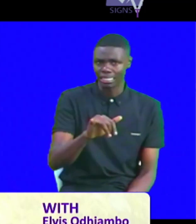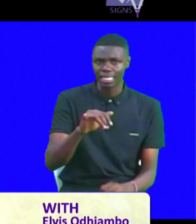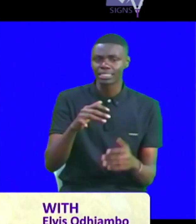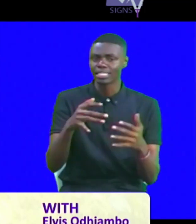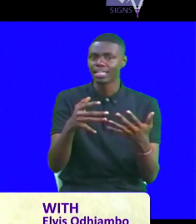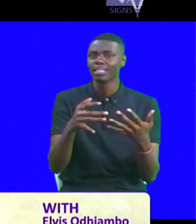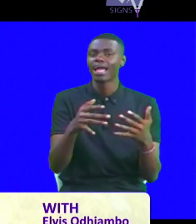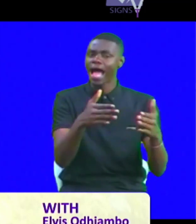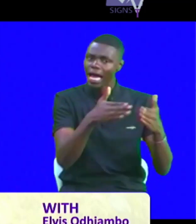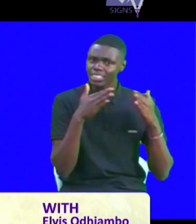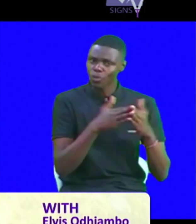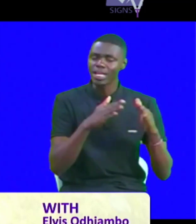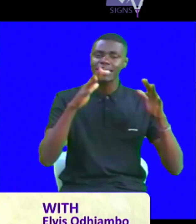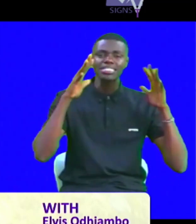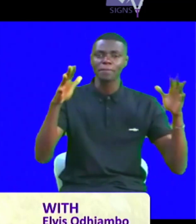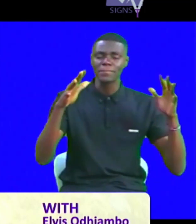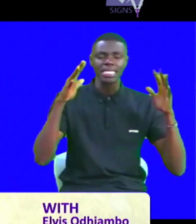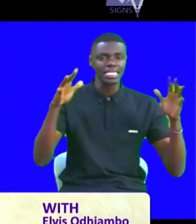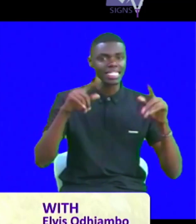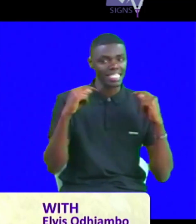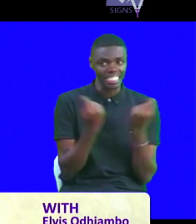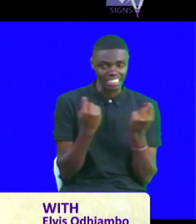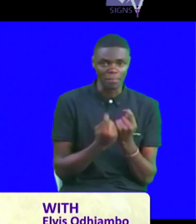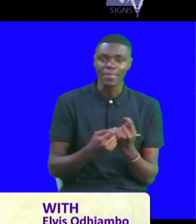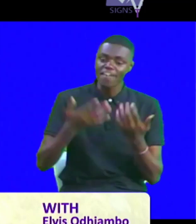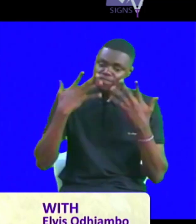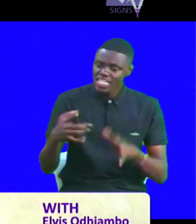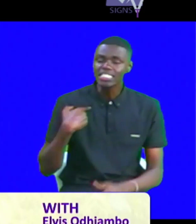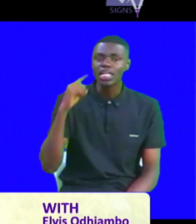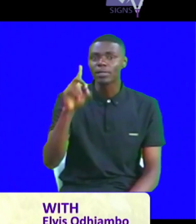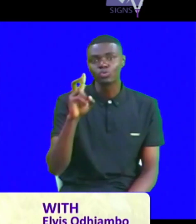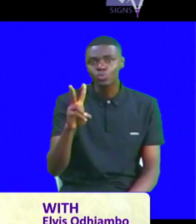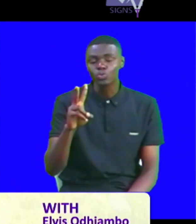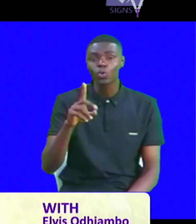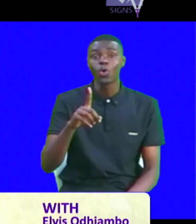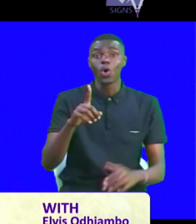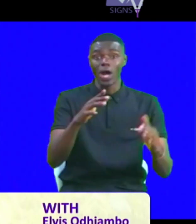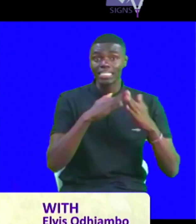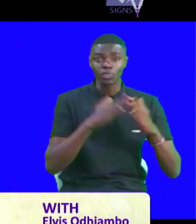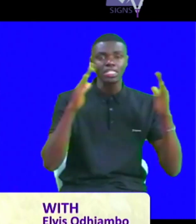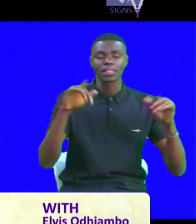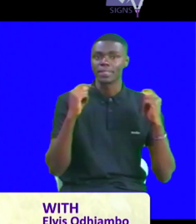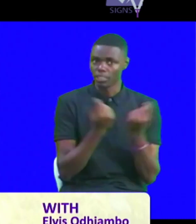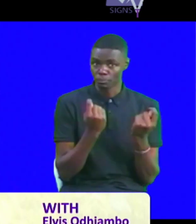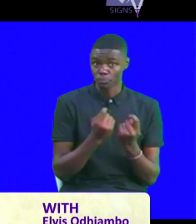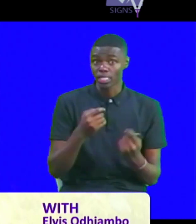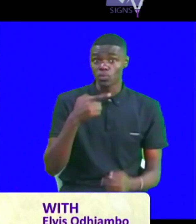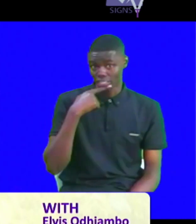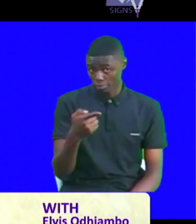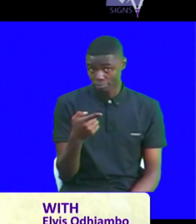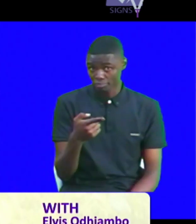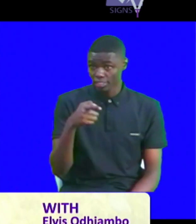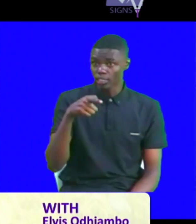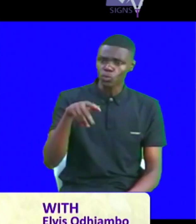Elvis anasahau. Yes. Elvis anasahau kuwa Arsenal ilimaliza number 2. Kwa hivyo ilimaliza number 2. Right. Hivyo ni timu kubwa. So